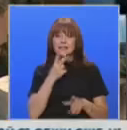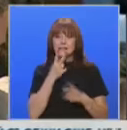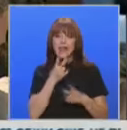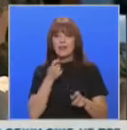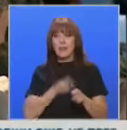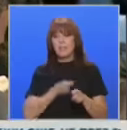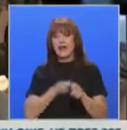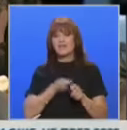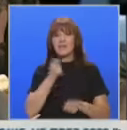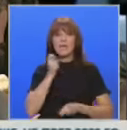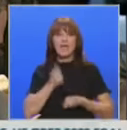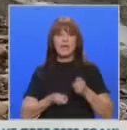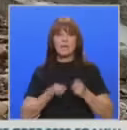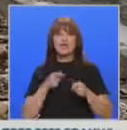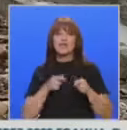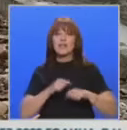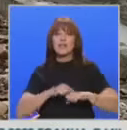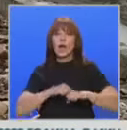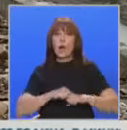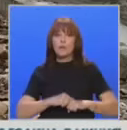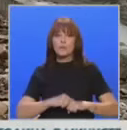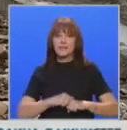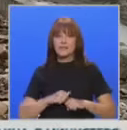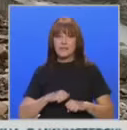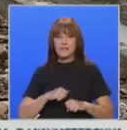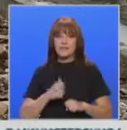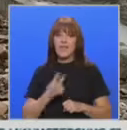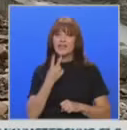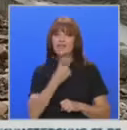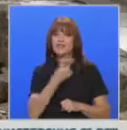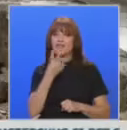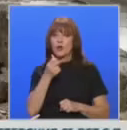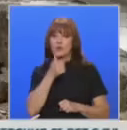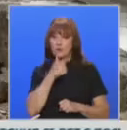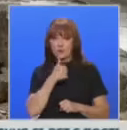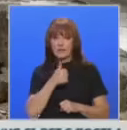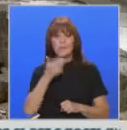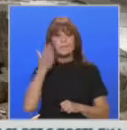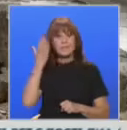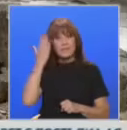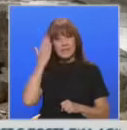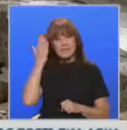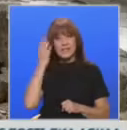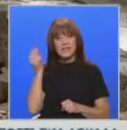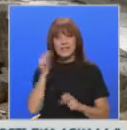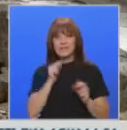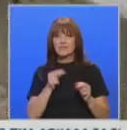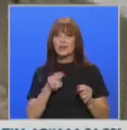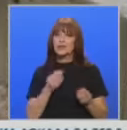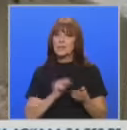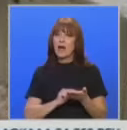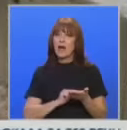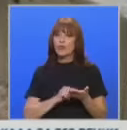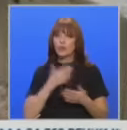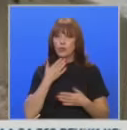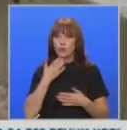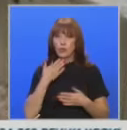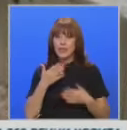язовирните стени. Това са общински язовири. Още през 2022 в Министерския съвет е постъпил доклад с данни